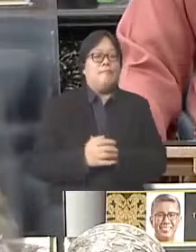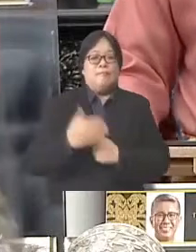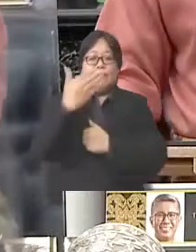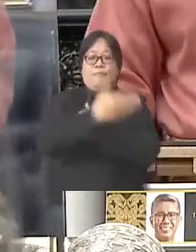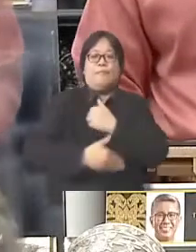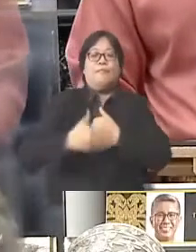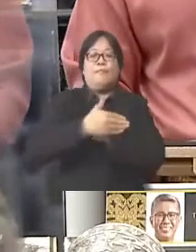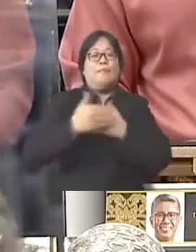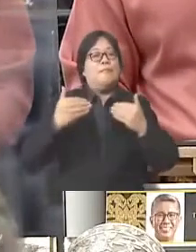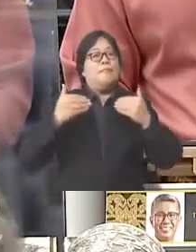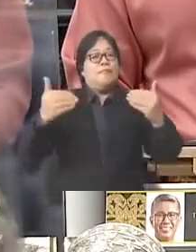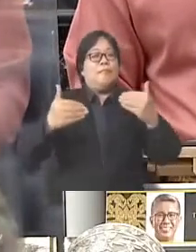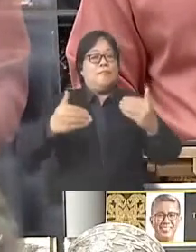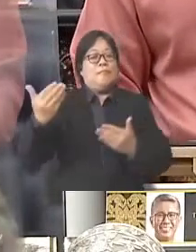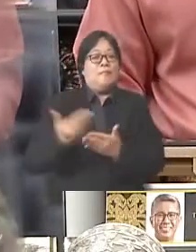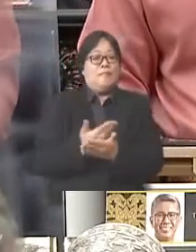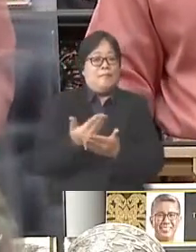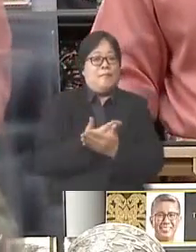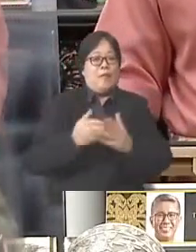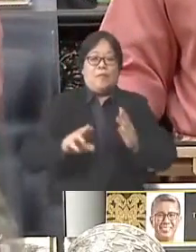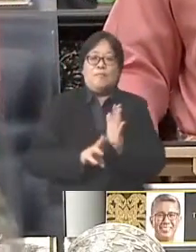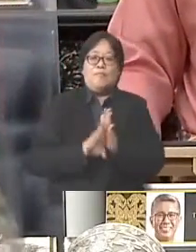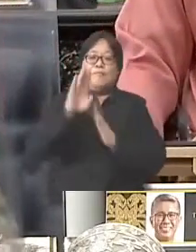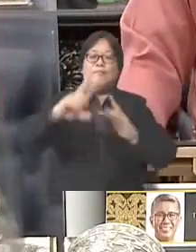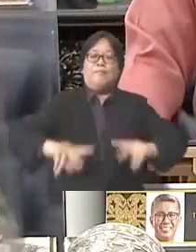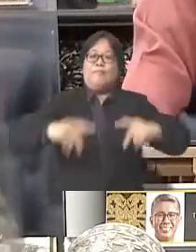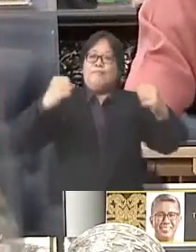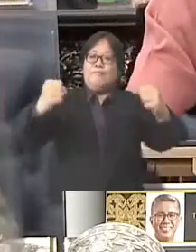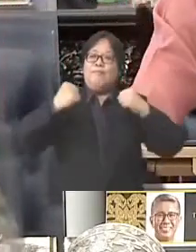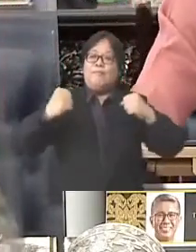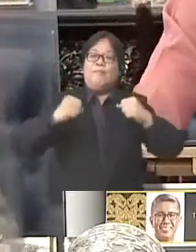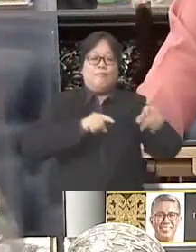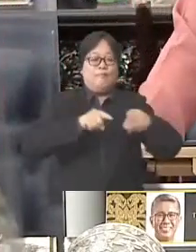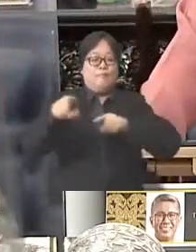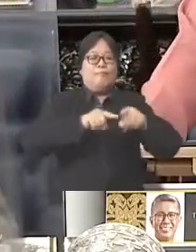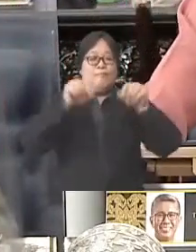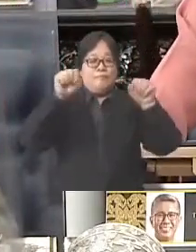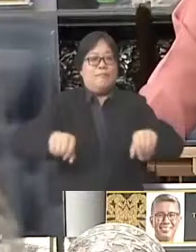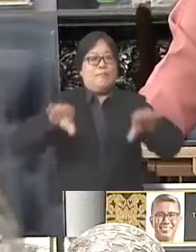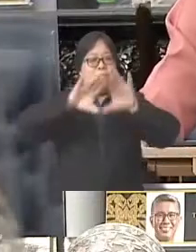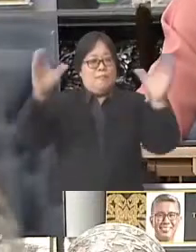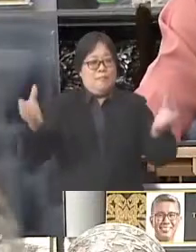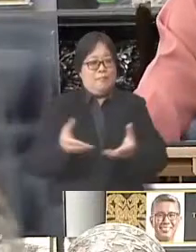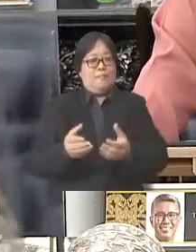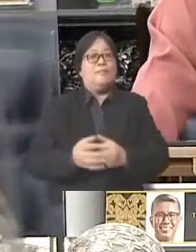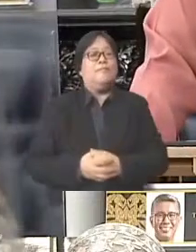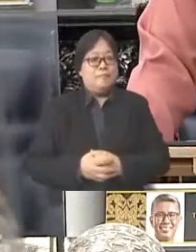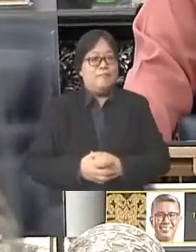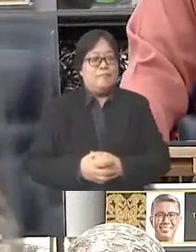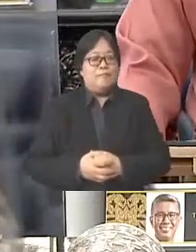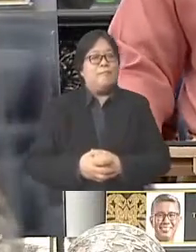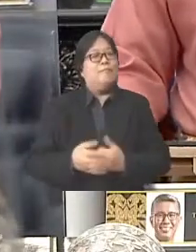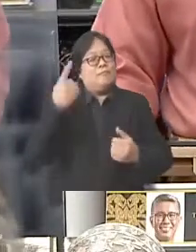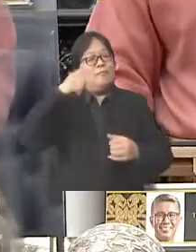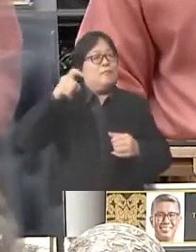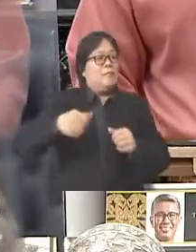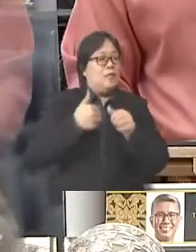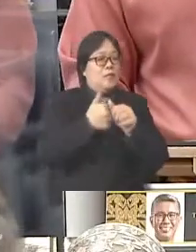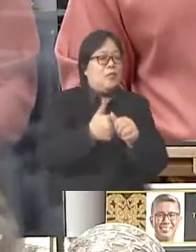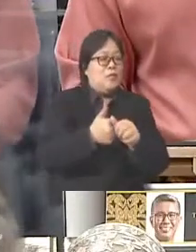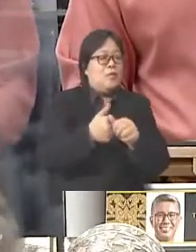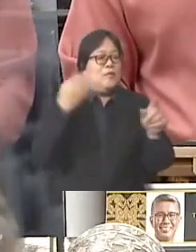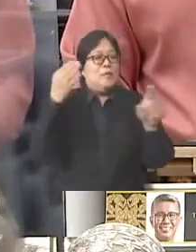negara untuk memacu pembaruan supaya pertumbuhan ke Kalimantan dan berdaya saing di pasaran Global bagi memenuhi